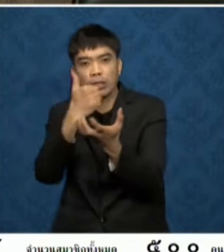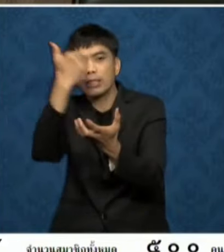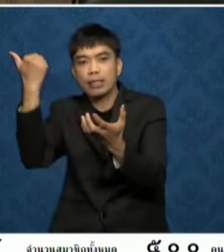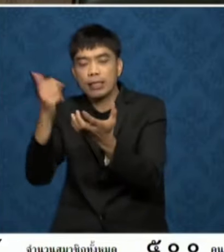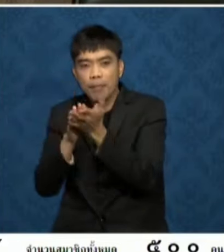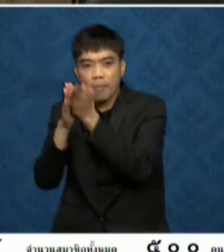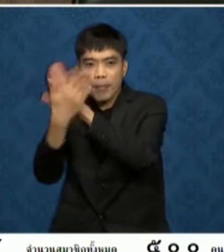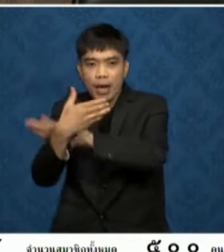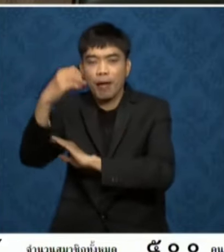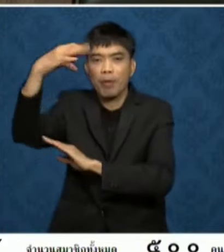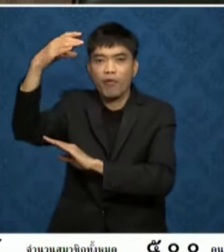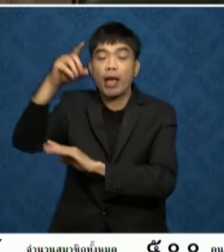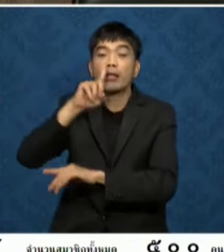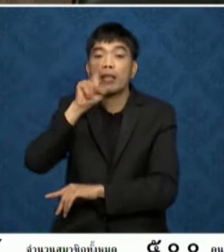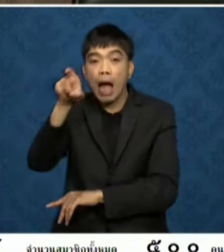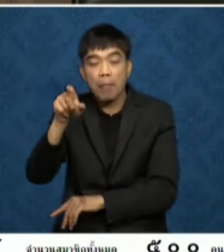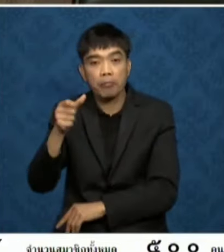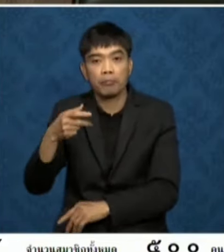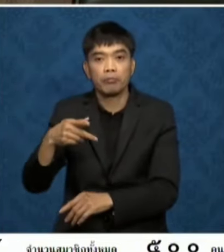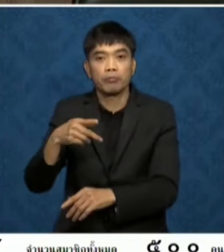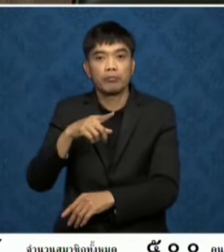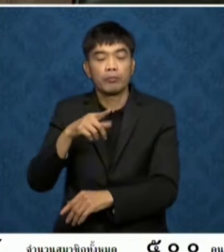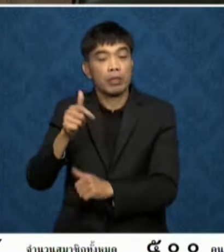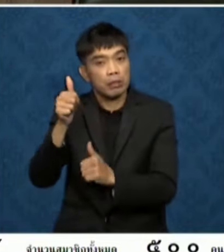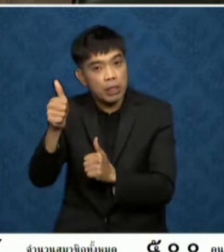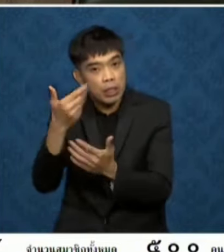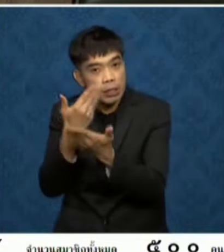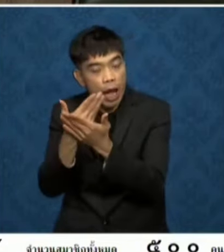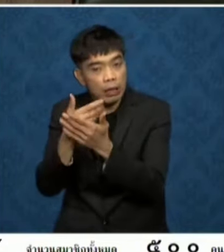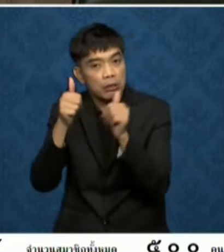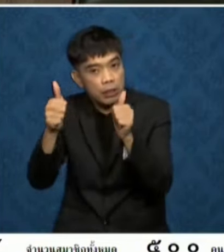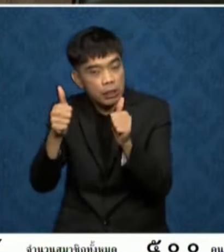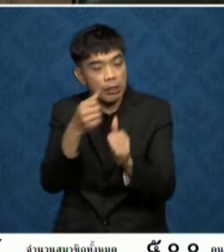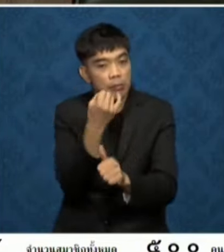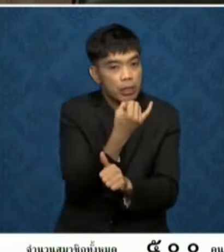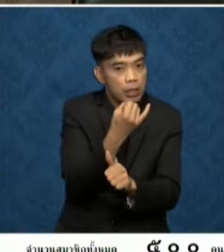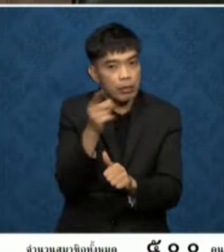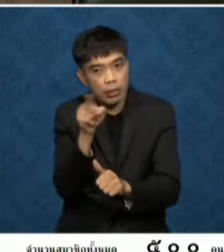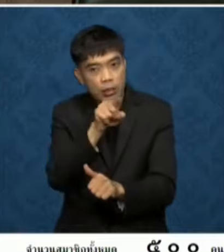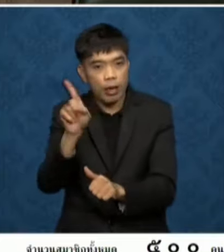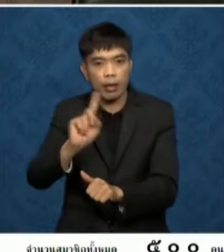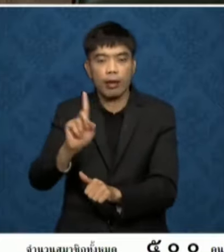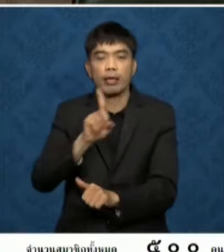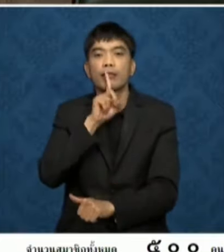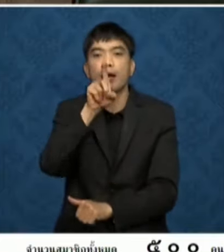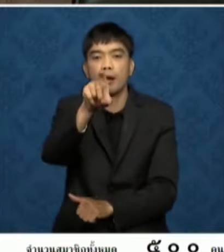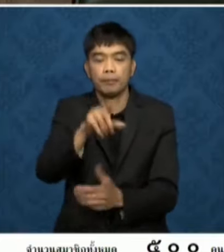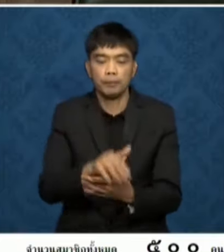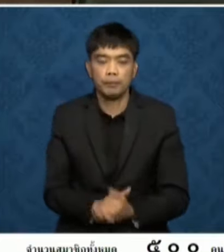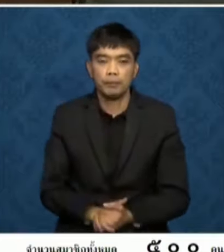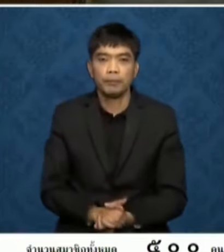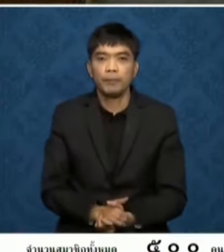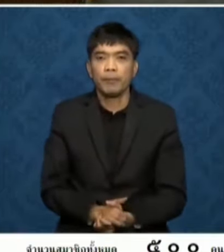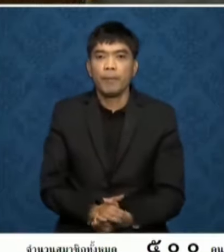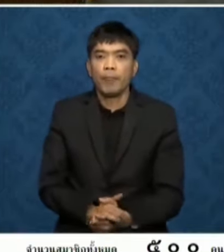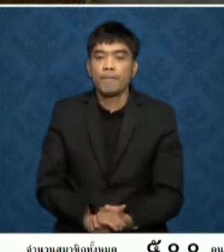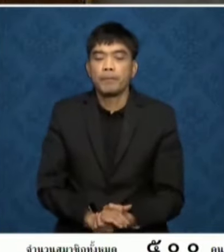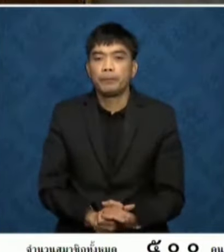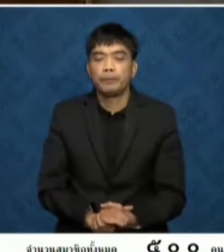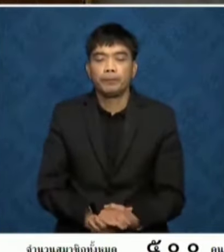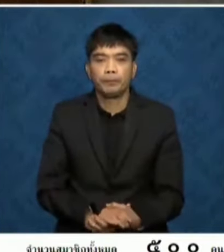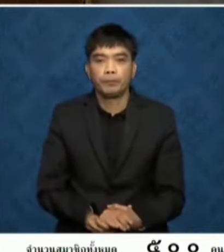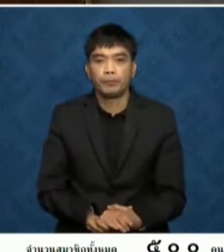รือมันแตกต่างกันอย่างไรนะครับยังไงฝากคำถามนี้ถึงกรรมาธิการครับขอบคุณมากครับ ขอบคุณครับขอเชิญ